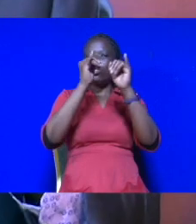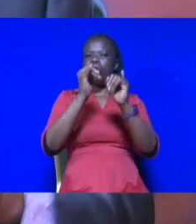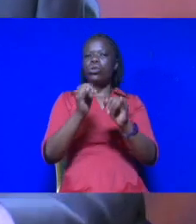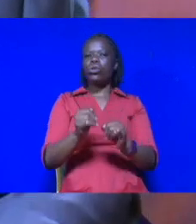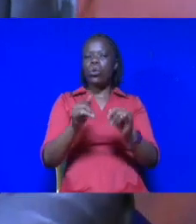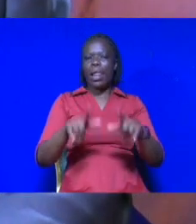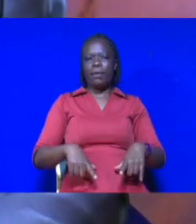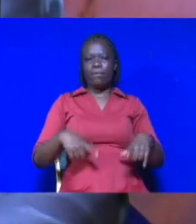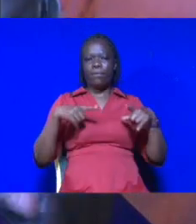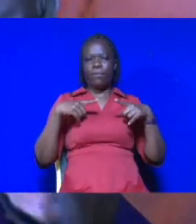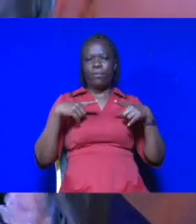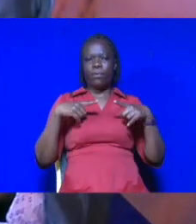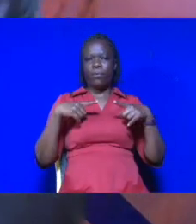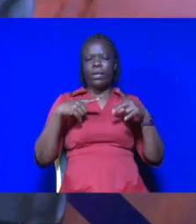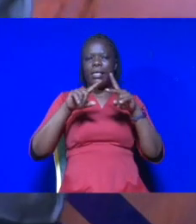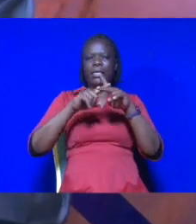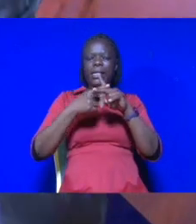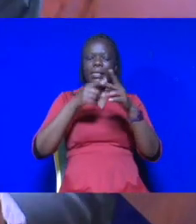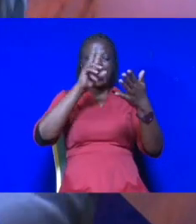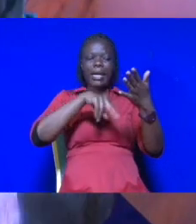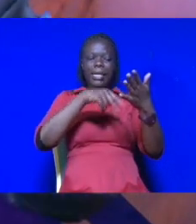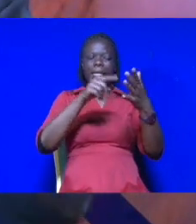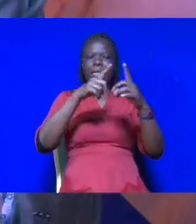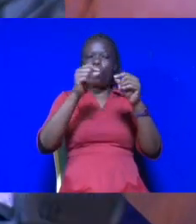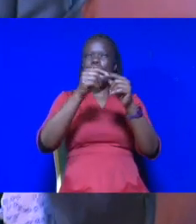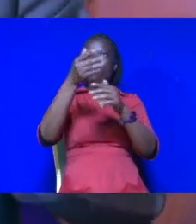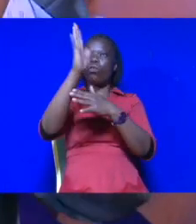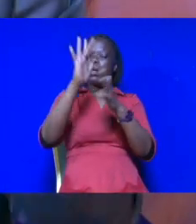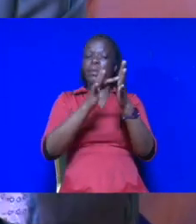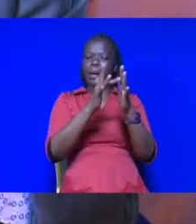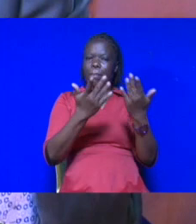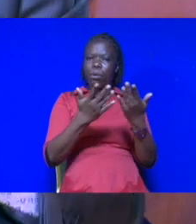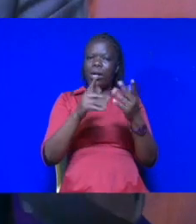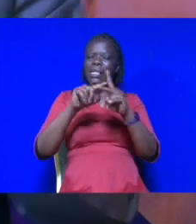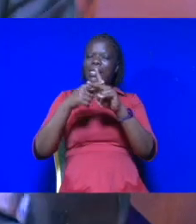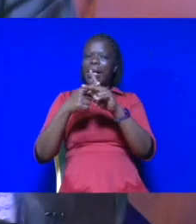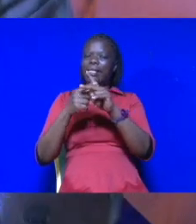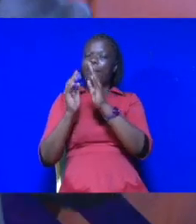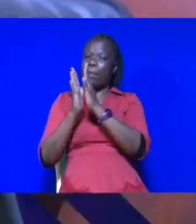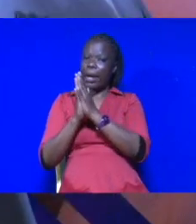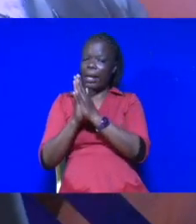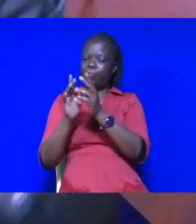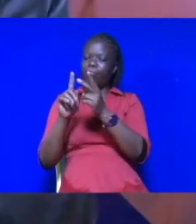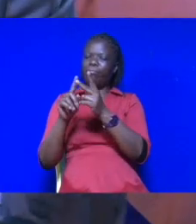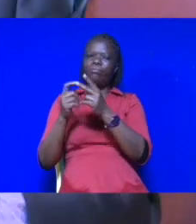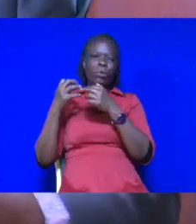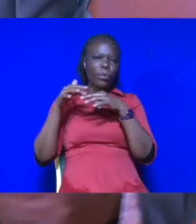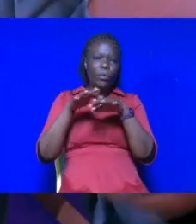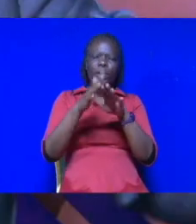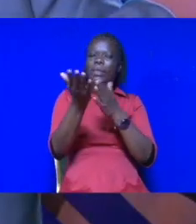anza upya maisha yako. Anza kwa kusoma neno la Mungu. Anza kwa kuomba. Anza kwa kuhudhuria kwenye